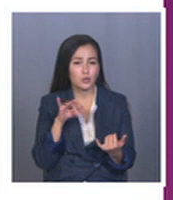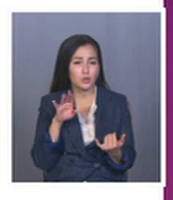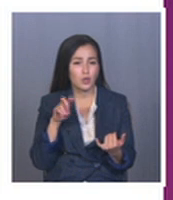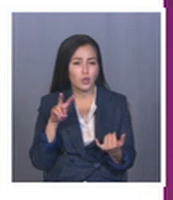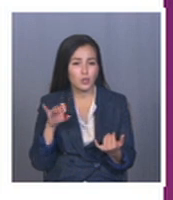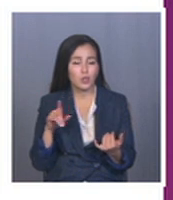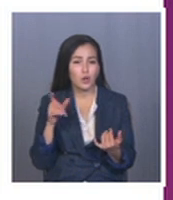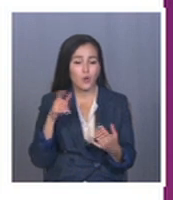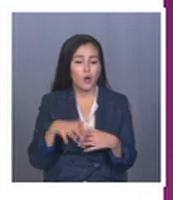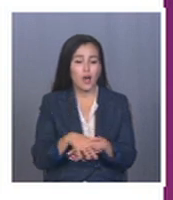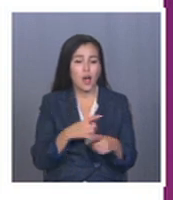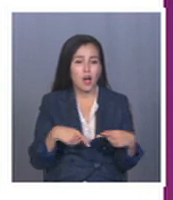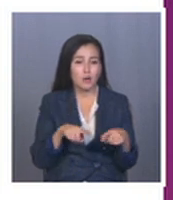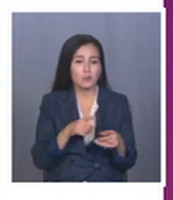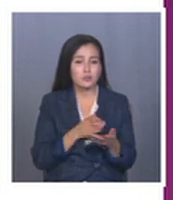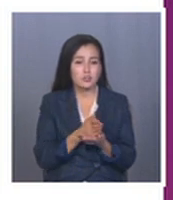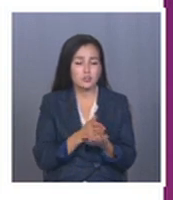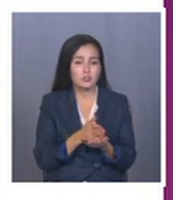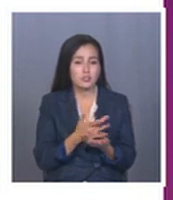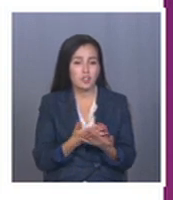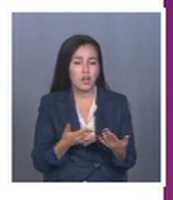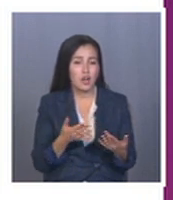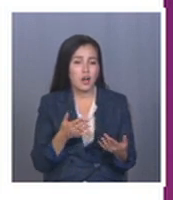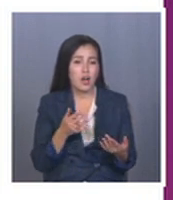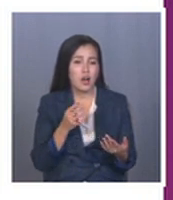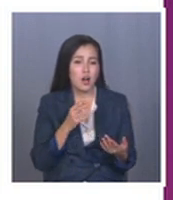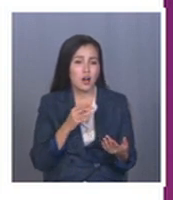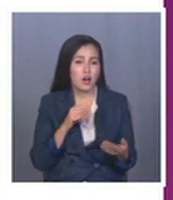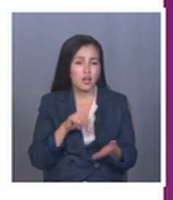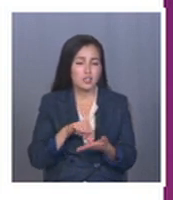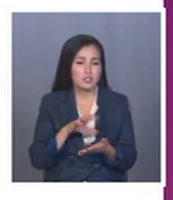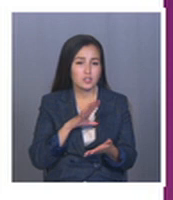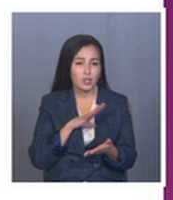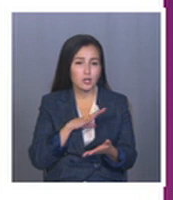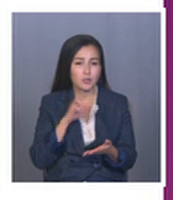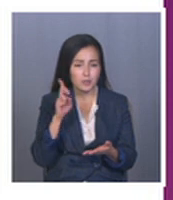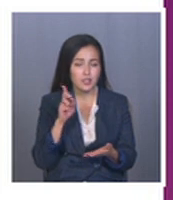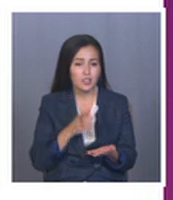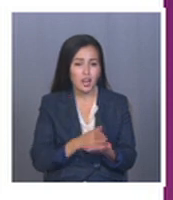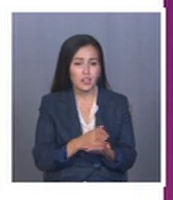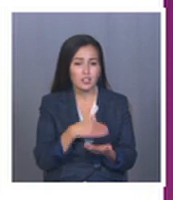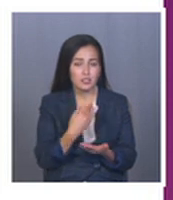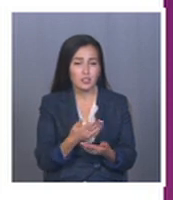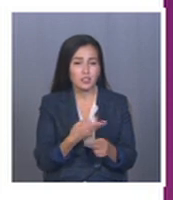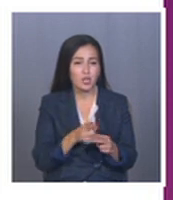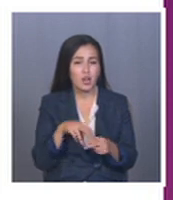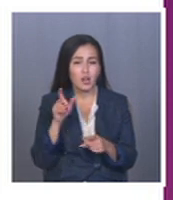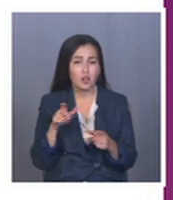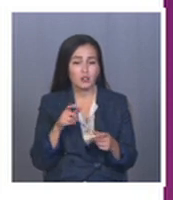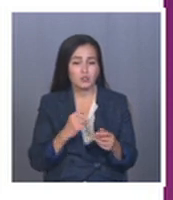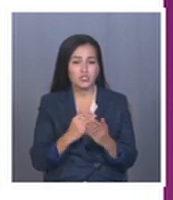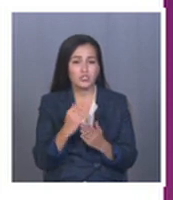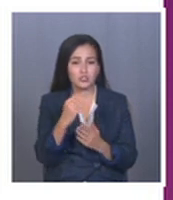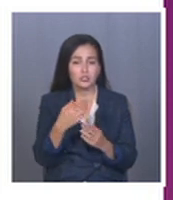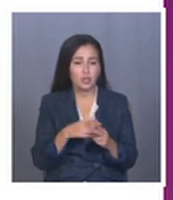мемлекет қайраткері. Бұл санамалап отырған атақ, дәреже, лауазымдардың өзінен өзі келмегені мәлім.